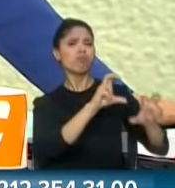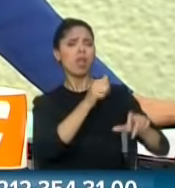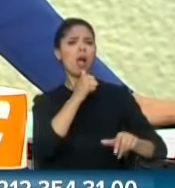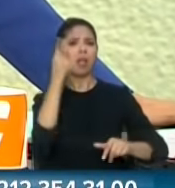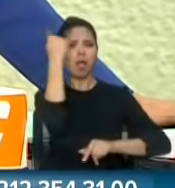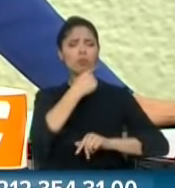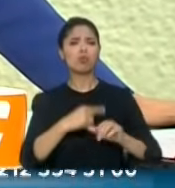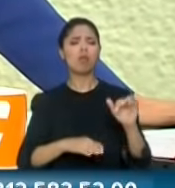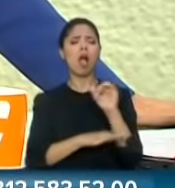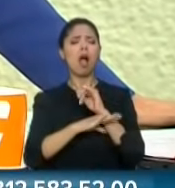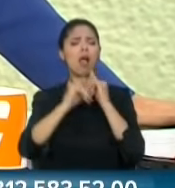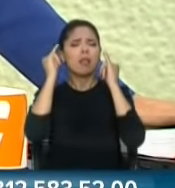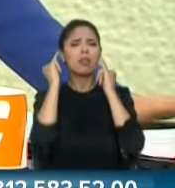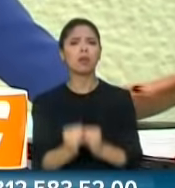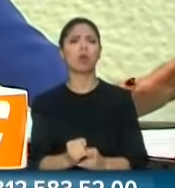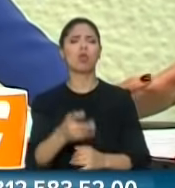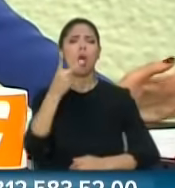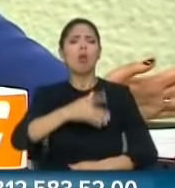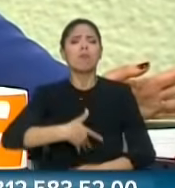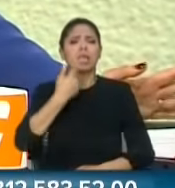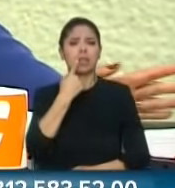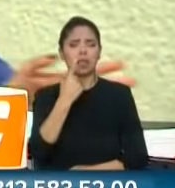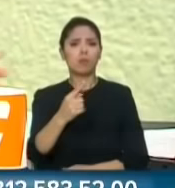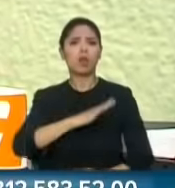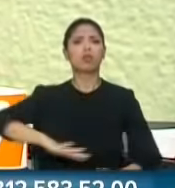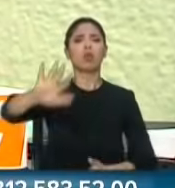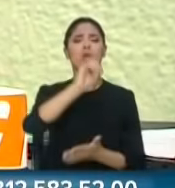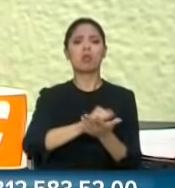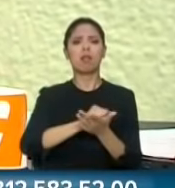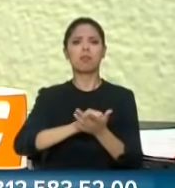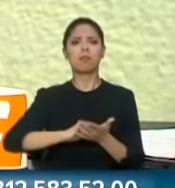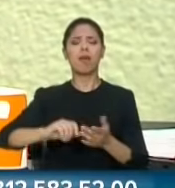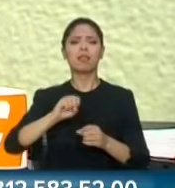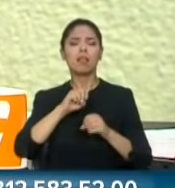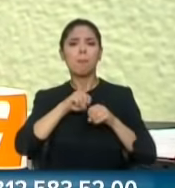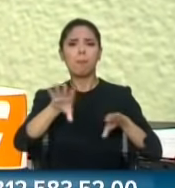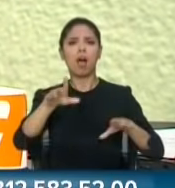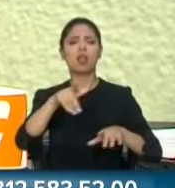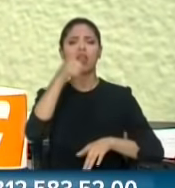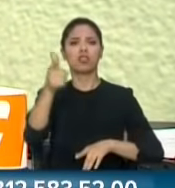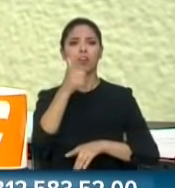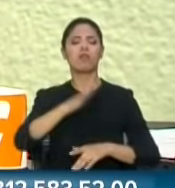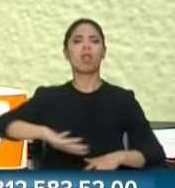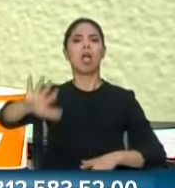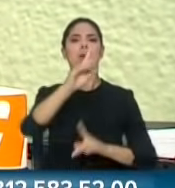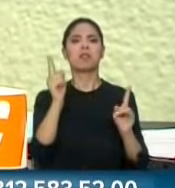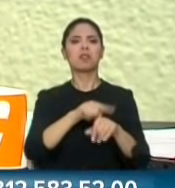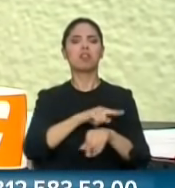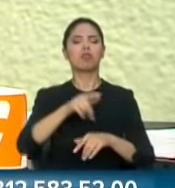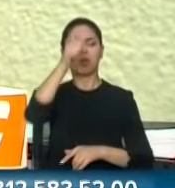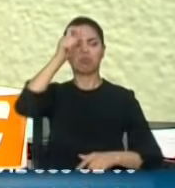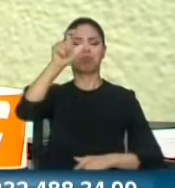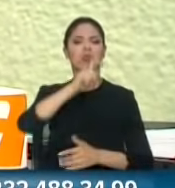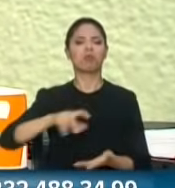adam yüzünden hayatı cehenneme döndü. Ölmek istemiyorum diyerek sosyal medyaya yüklediği bir video kısa sürede tüm Türkiye'yi